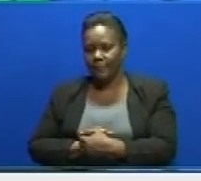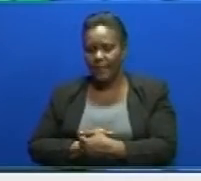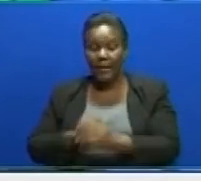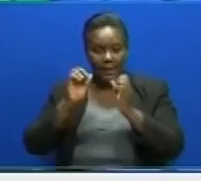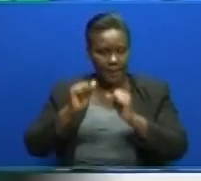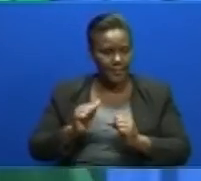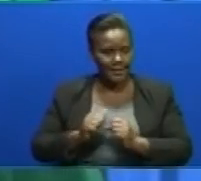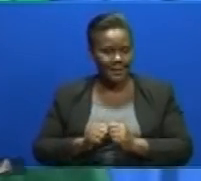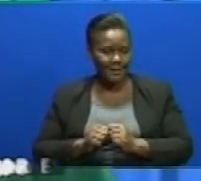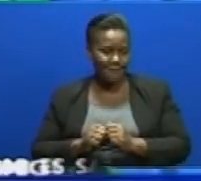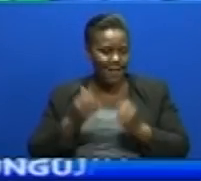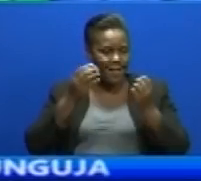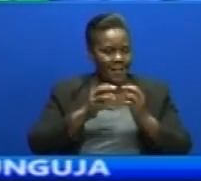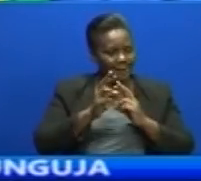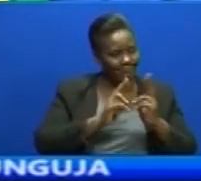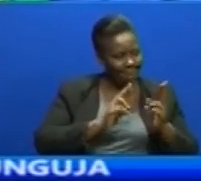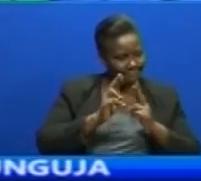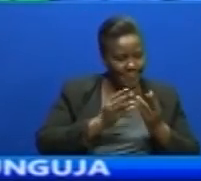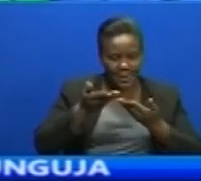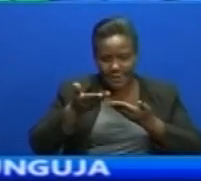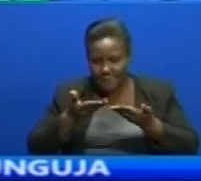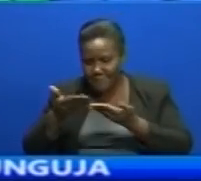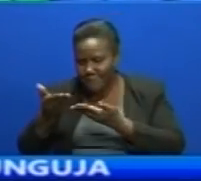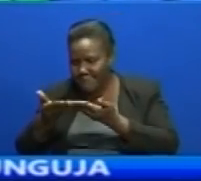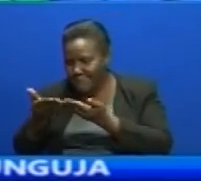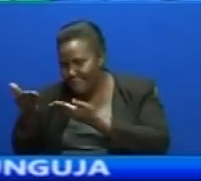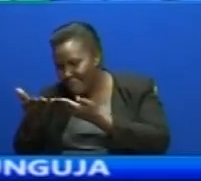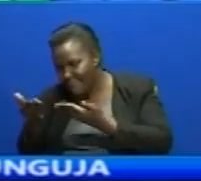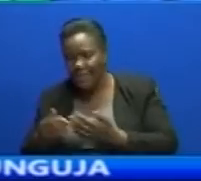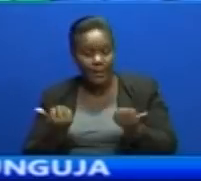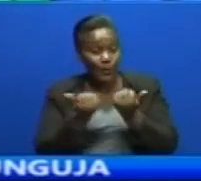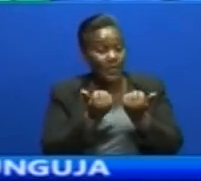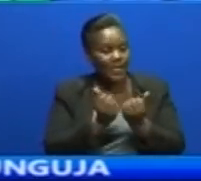Tutembeleane, tuwe na vikundi vya ushirika vya kuzalisha mali,